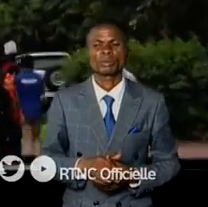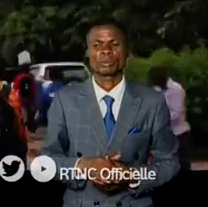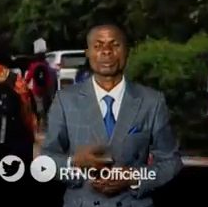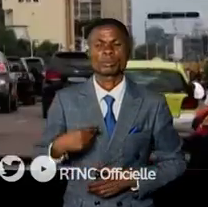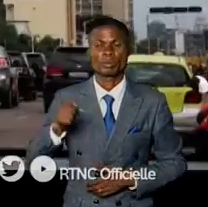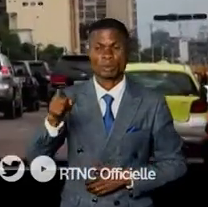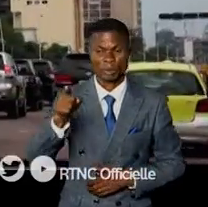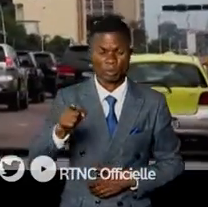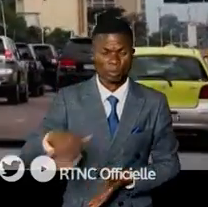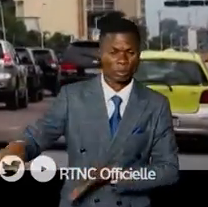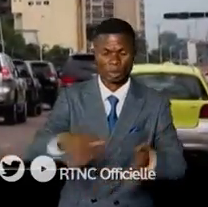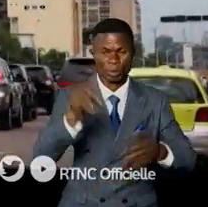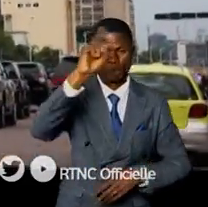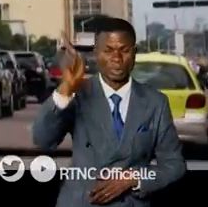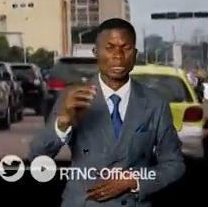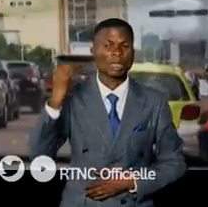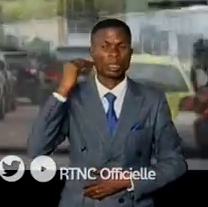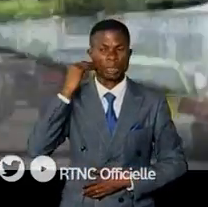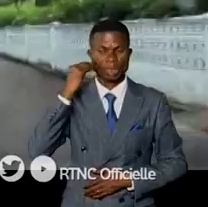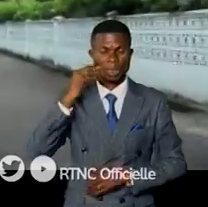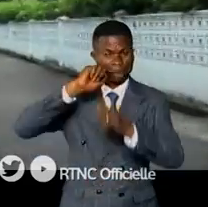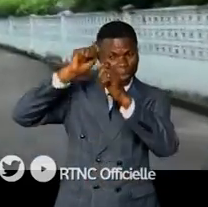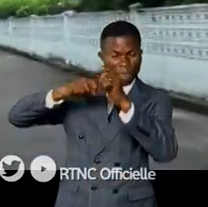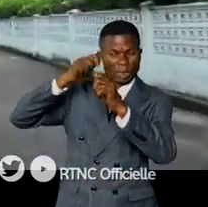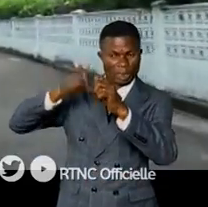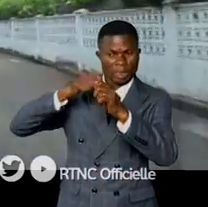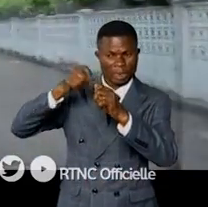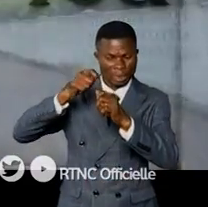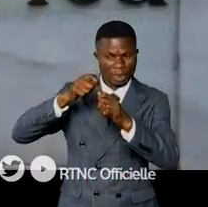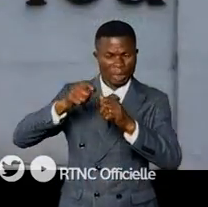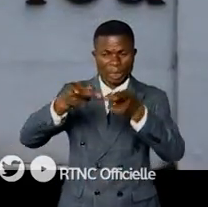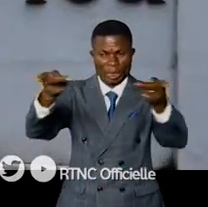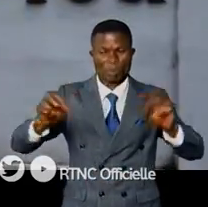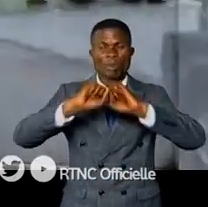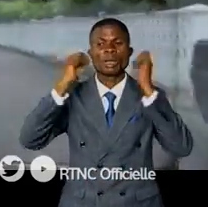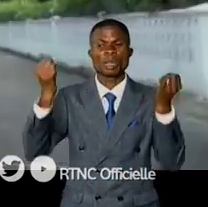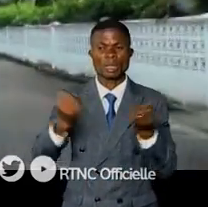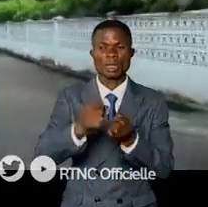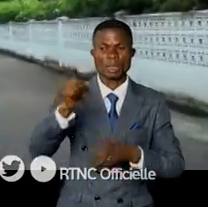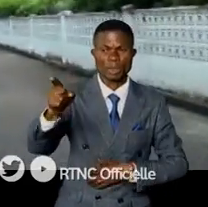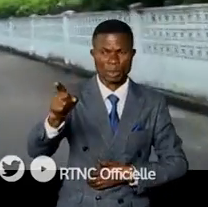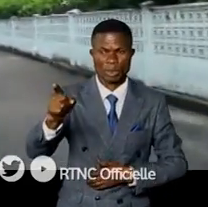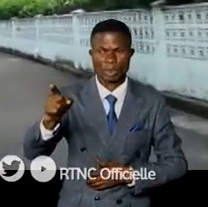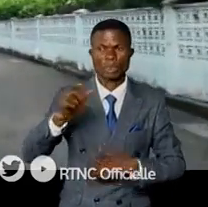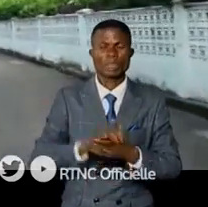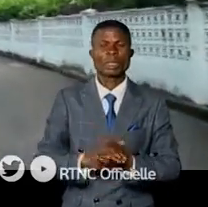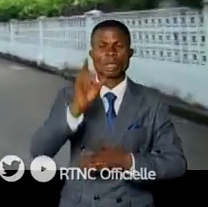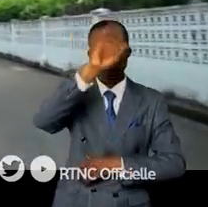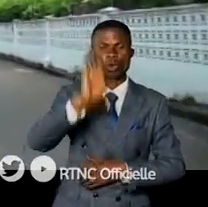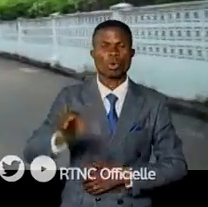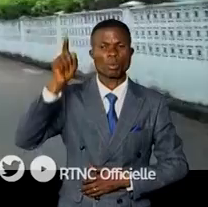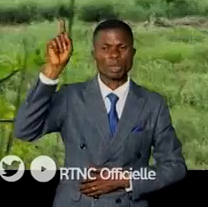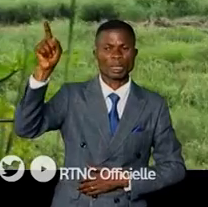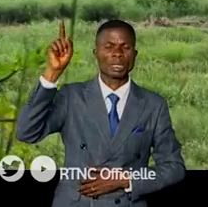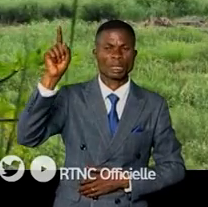Nous sommes sur le boulevard du 30 juin. Notre caméra emprunte le complexe Utex Africa, direction la baie d'Engaliema. Ce site est